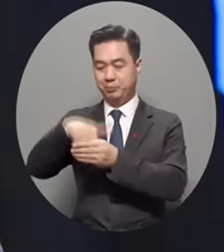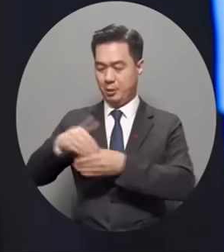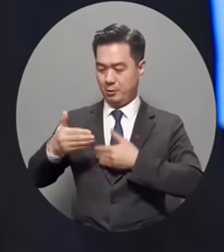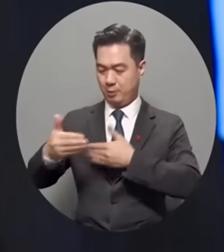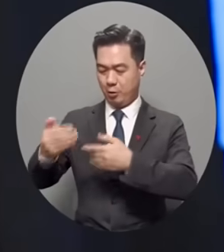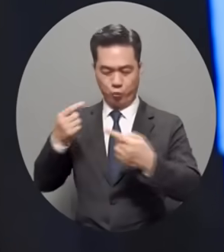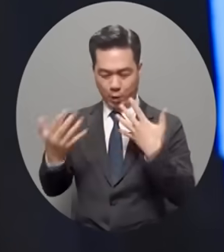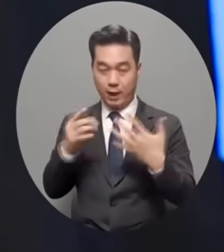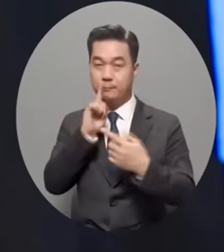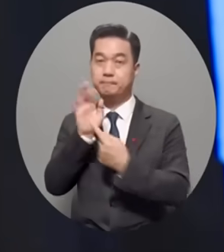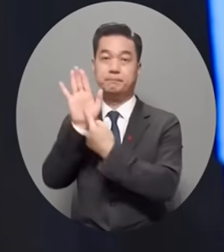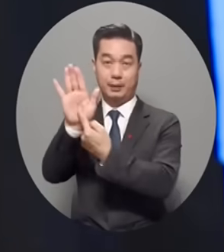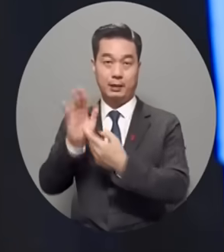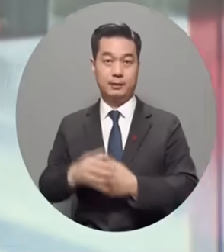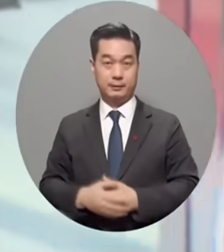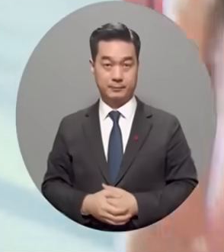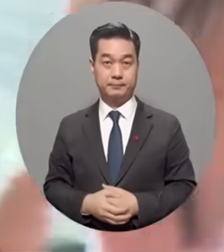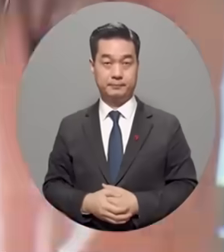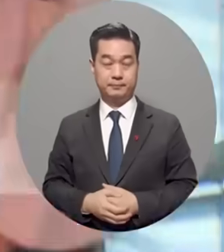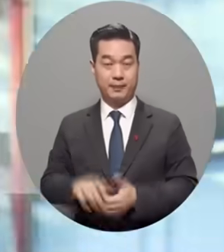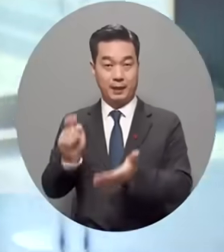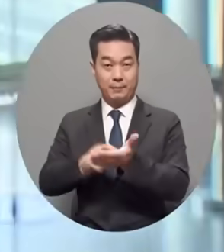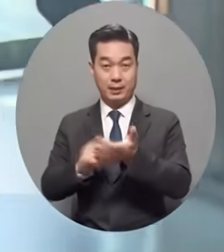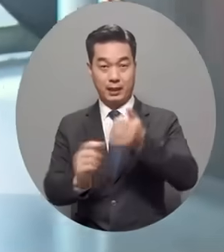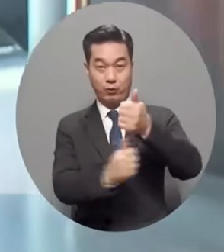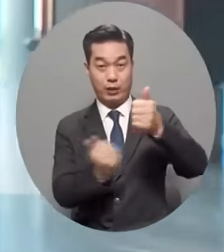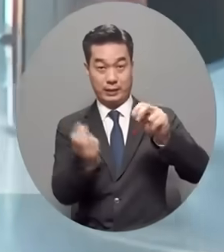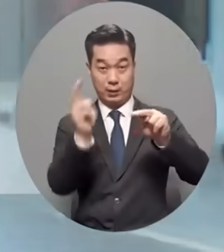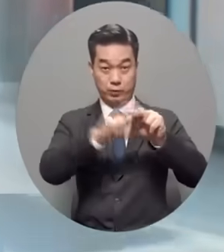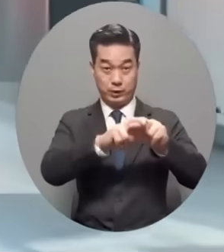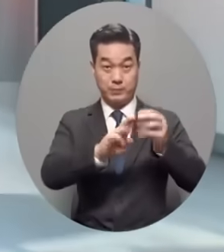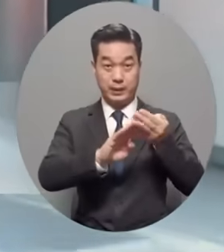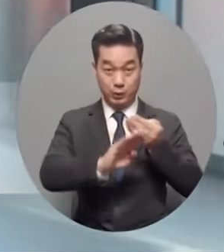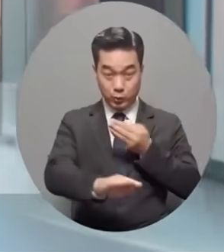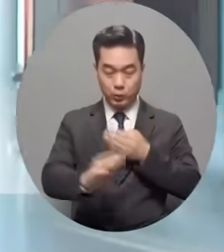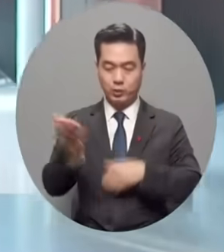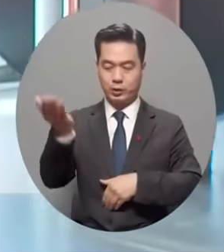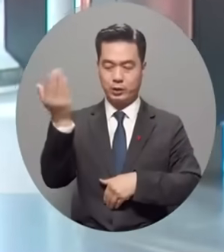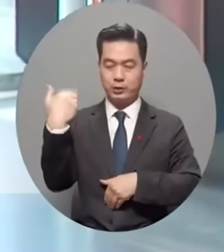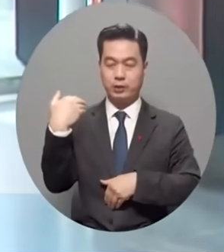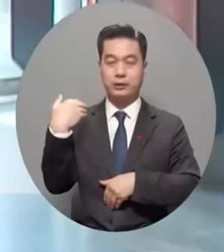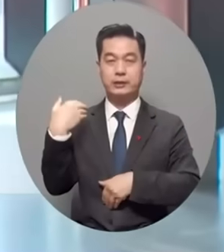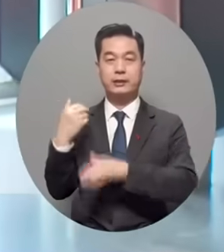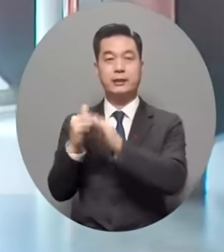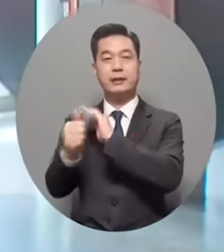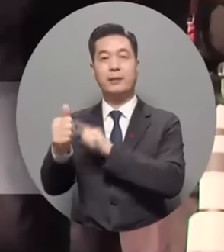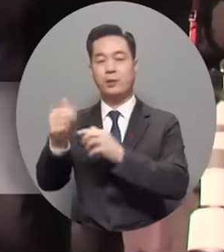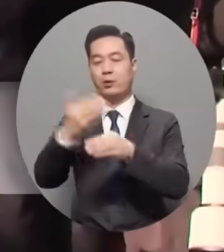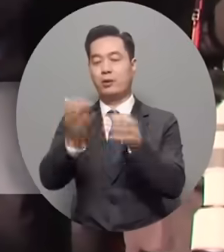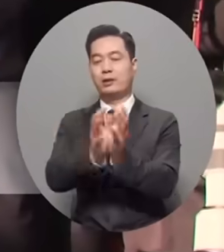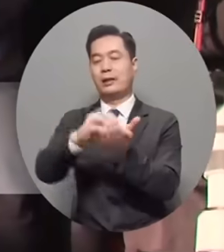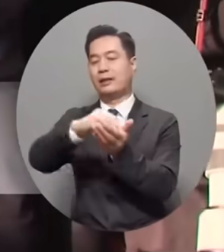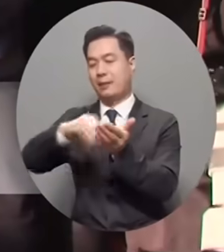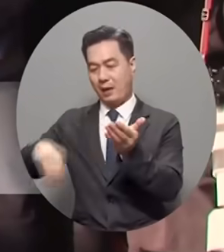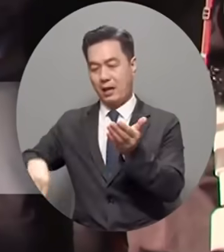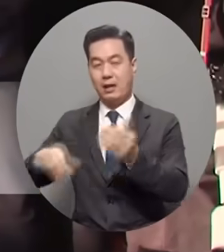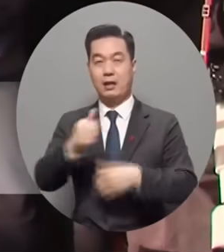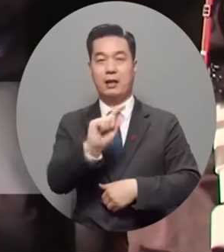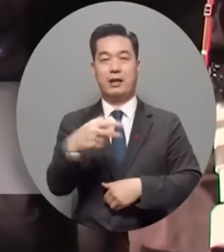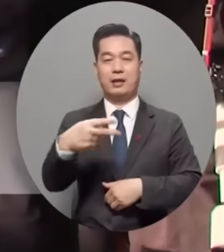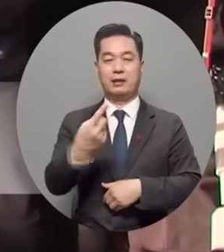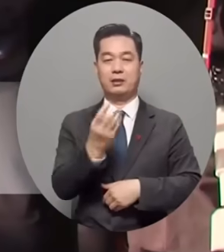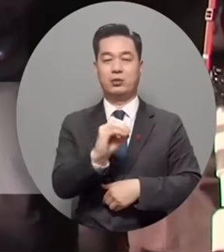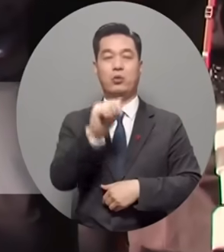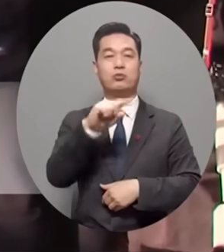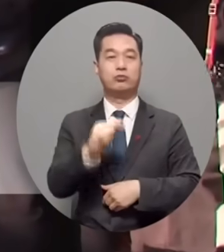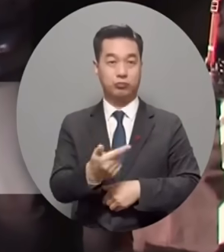확고히 밝혔습니다. 비대위원장 취임 직후 바로 전직 대표의 탈당을 맞이한 한동훈 비대위원장은 이준석